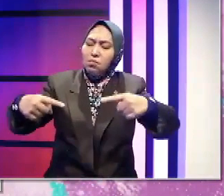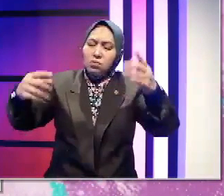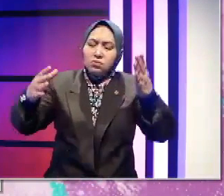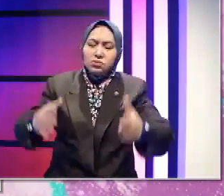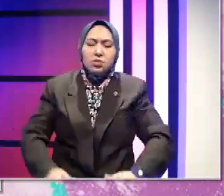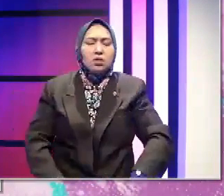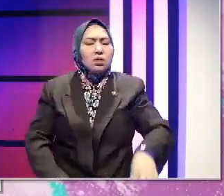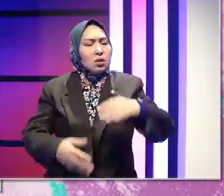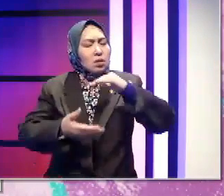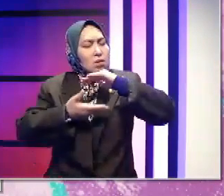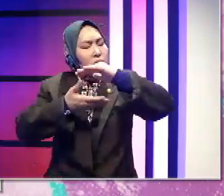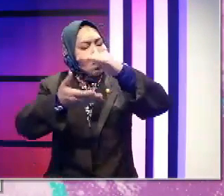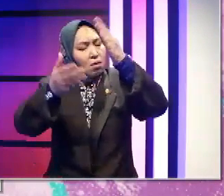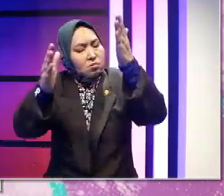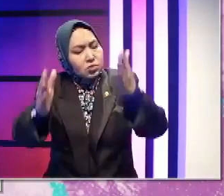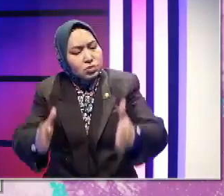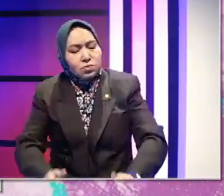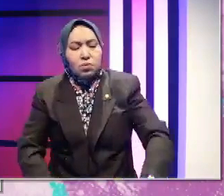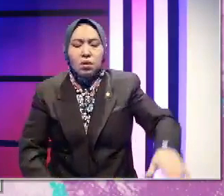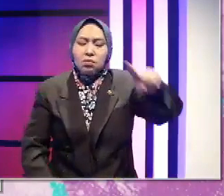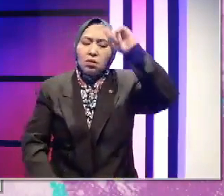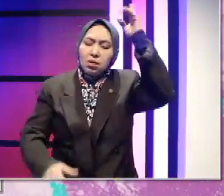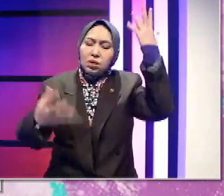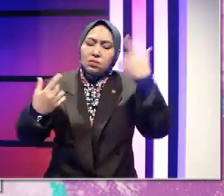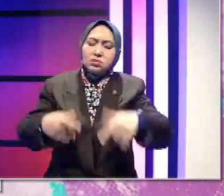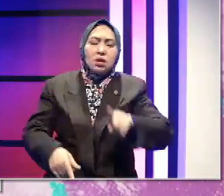سبيل الله